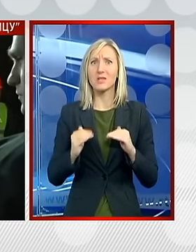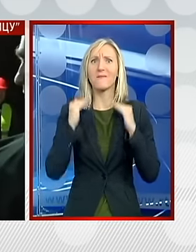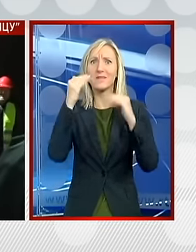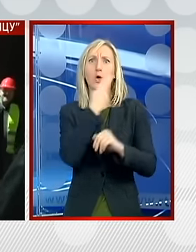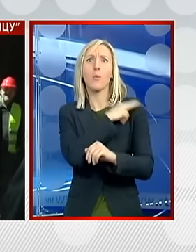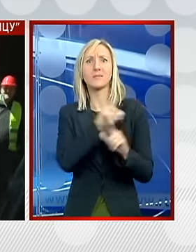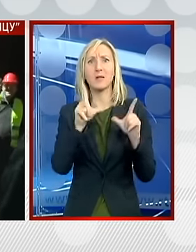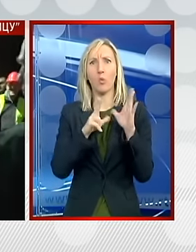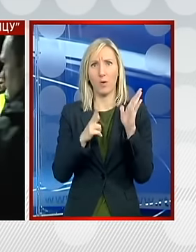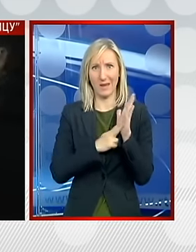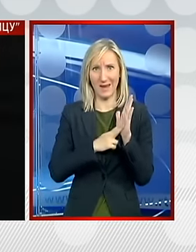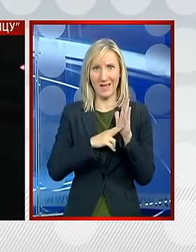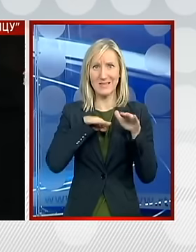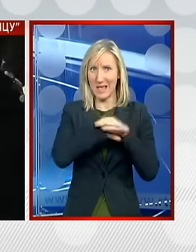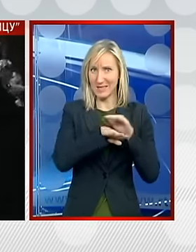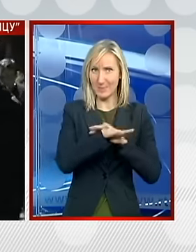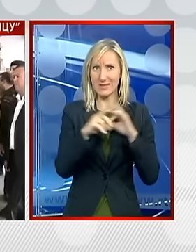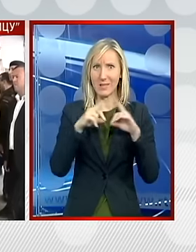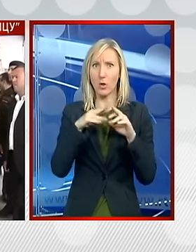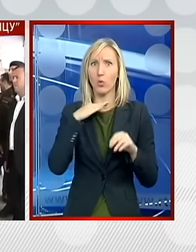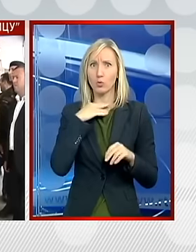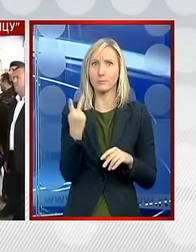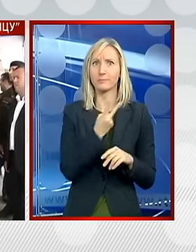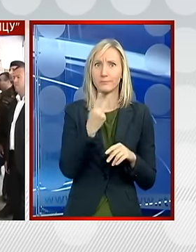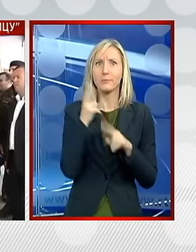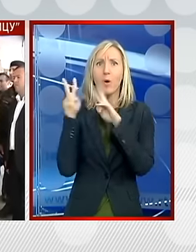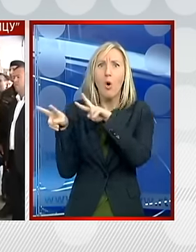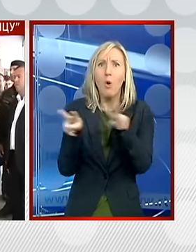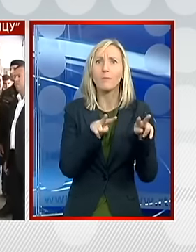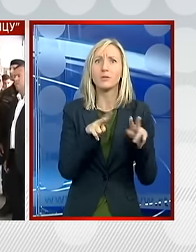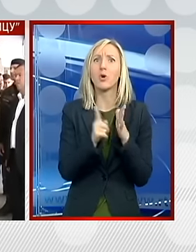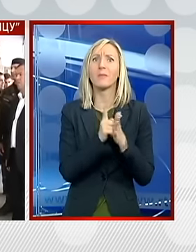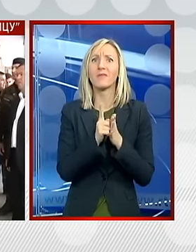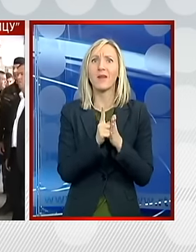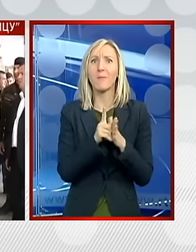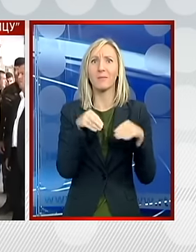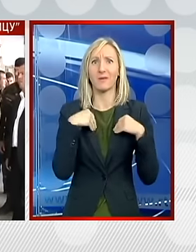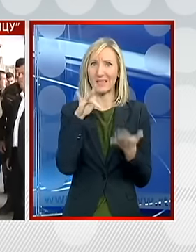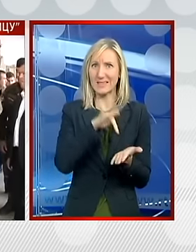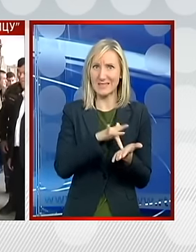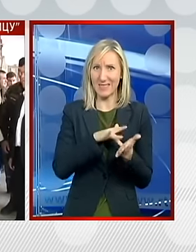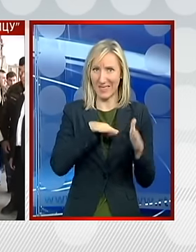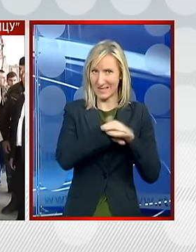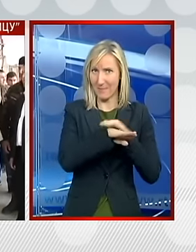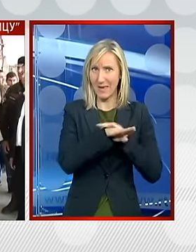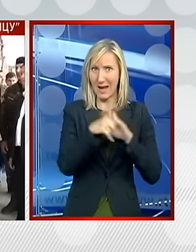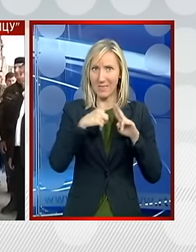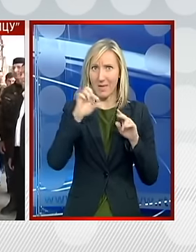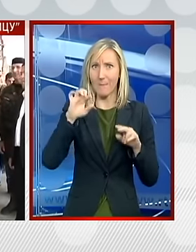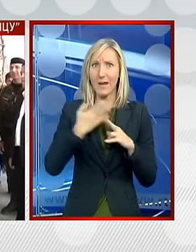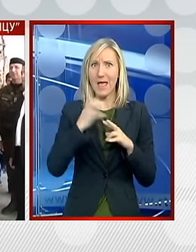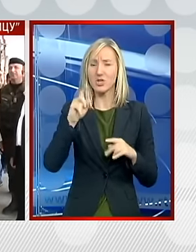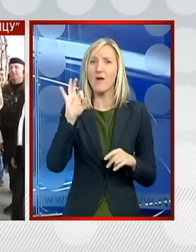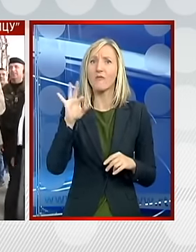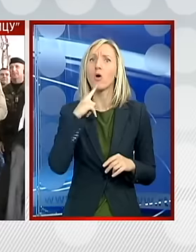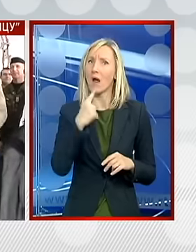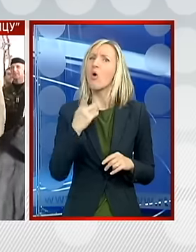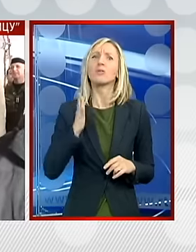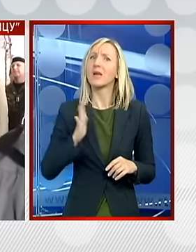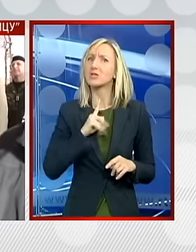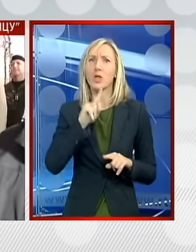nacija za izbjeglice Antonijom Guterešom obišao privremeni prihvatni centar za migrante u Preševu, gde je kazao da građani ne moraju da